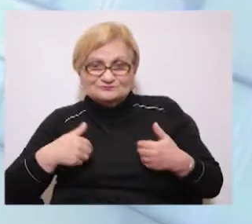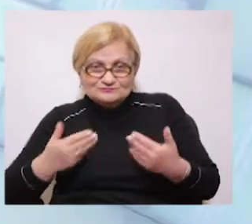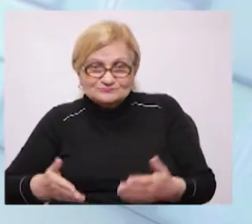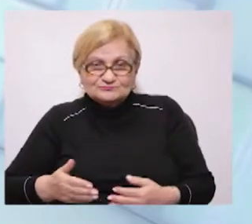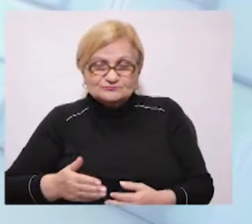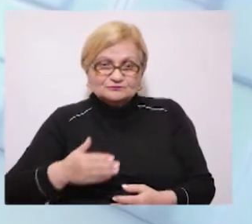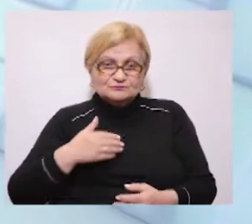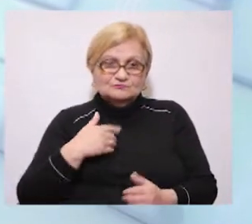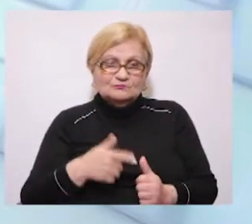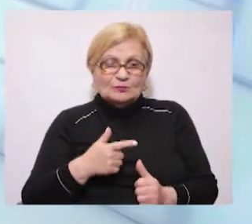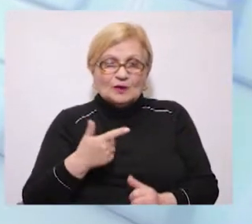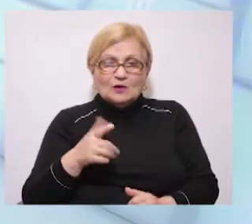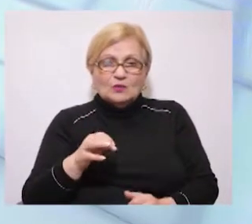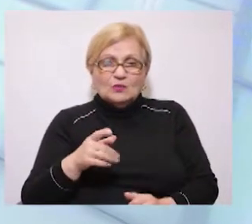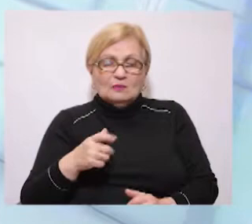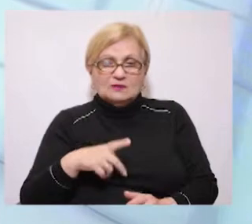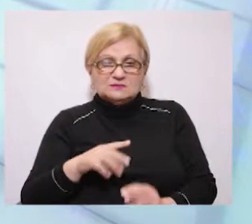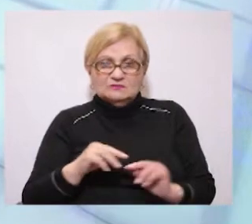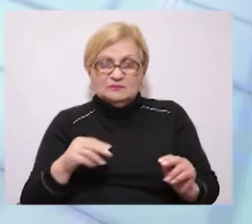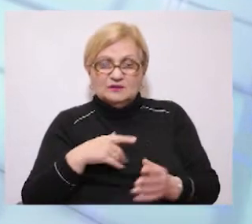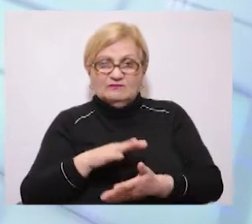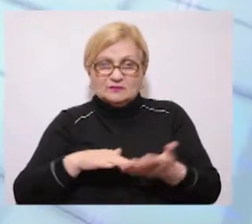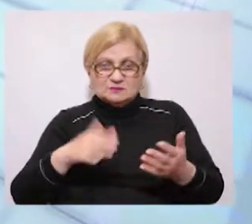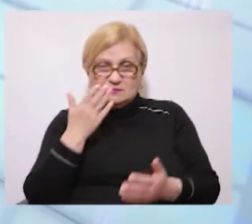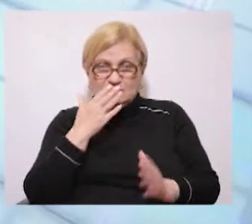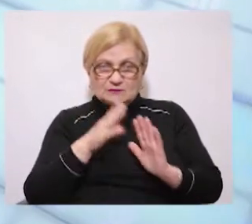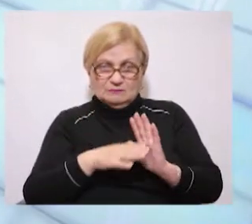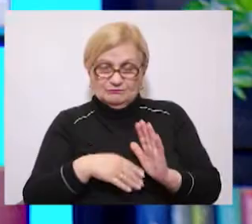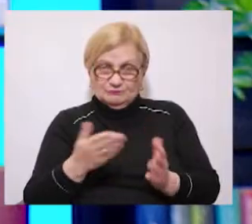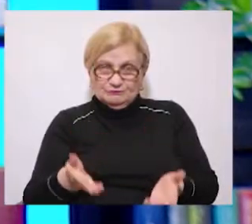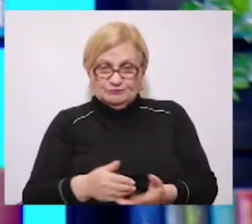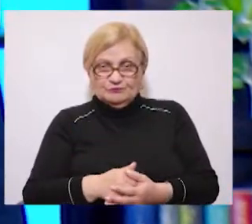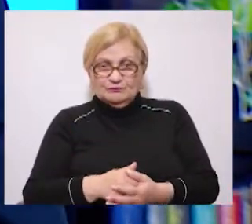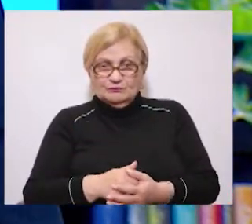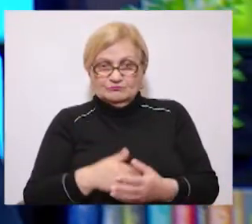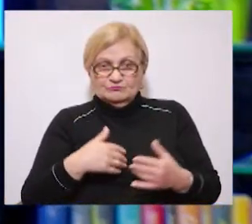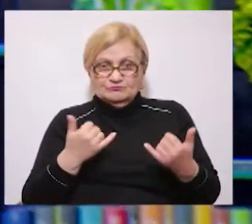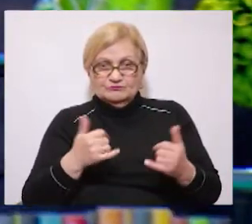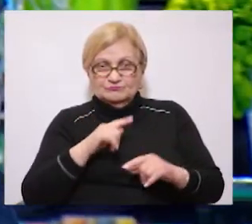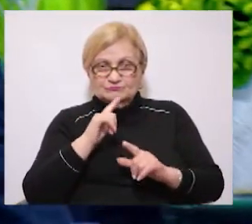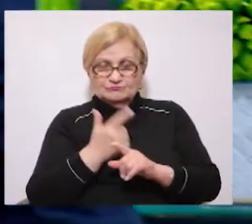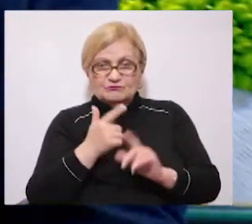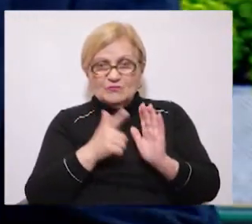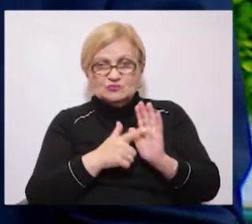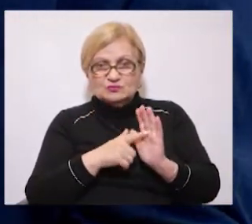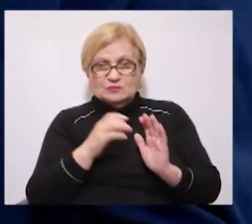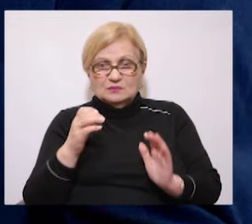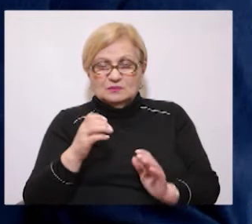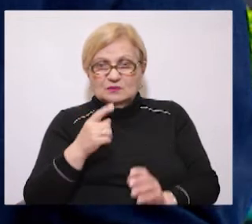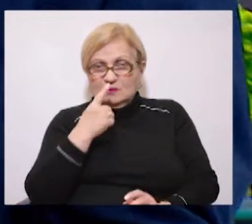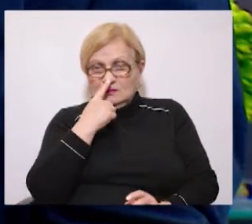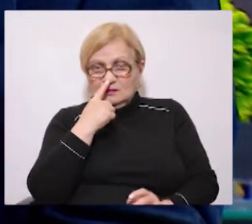მოგესალმებით. გოგა მასწავლებელი აგრძელებს გაკვეთილებს. დღეს კლავ მეშვიდე კლასელები